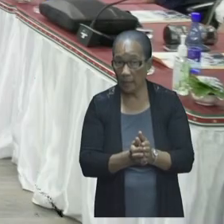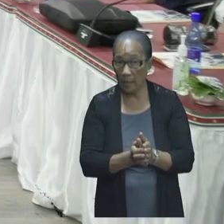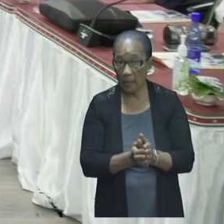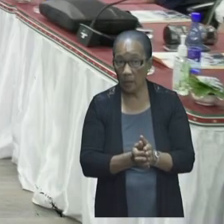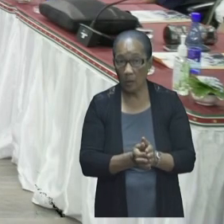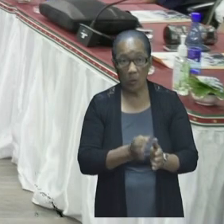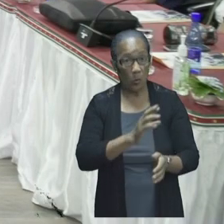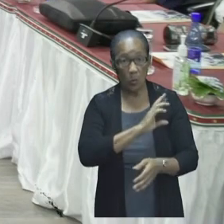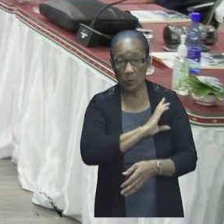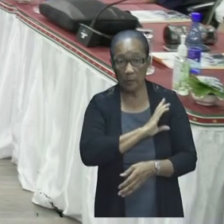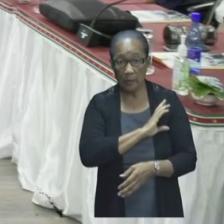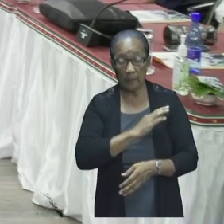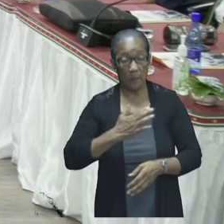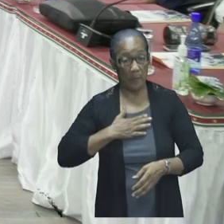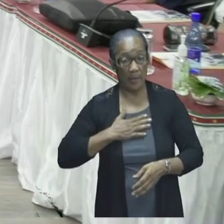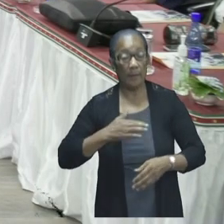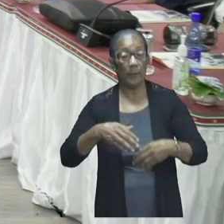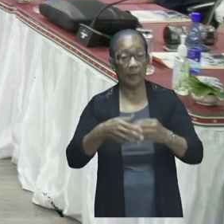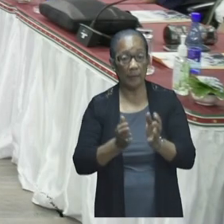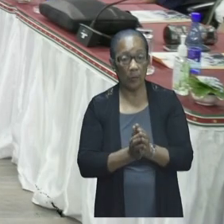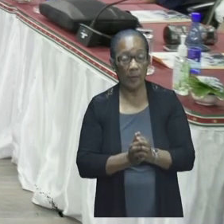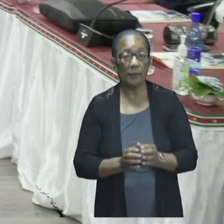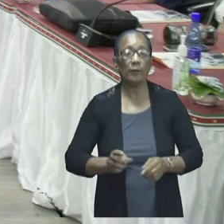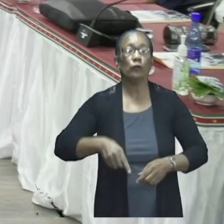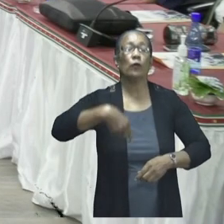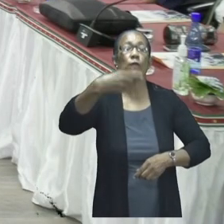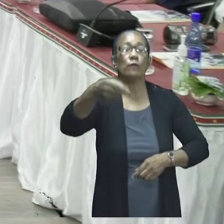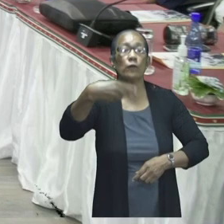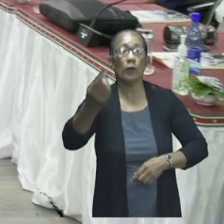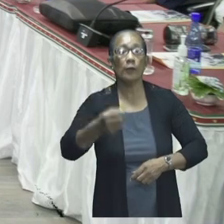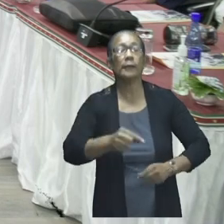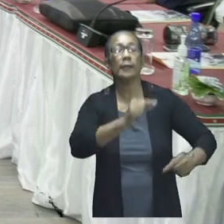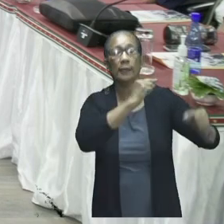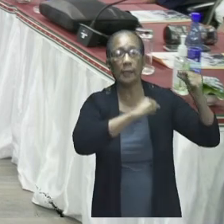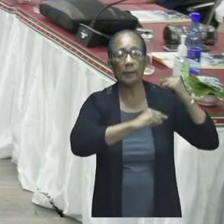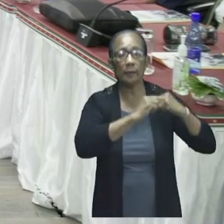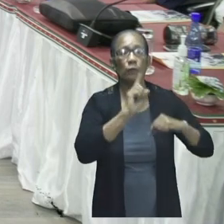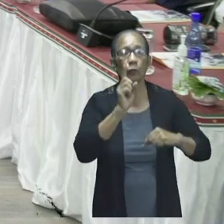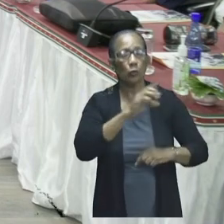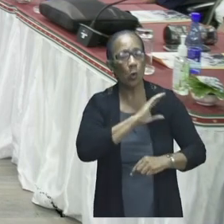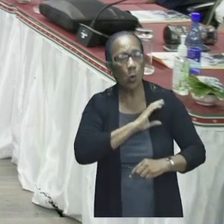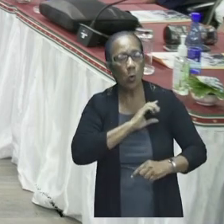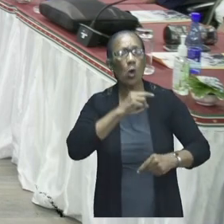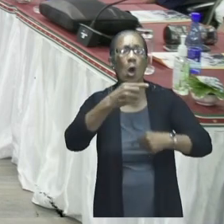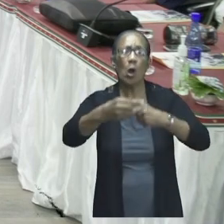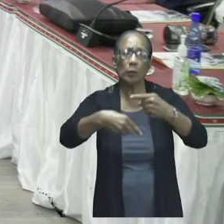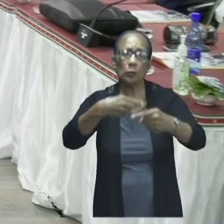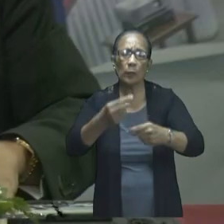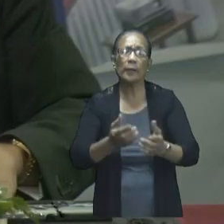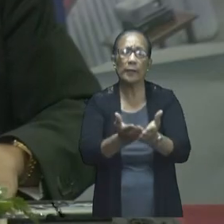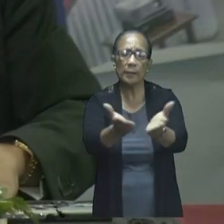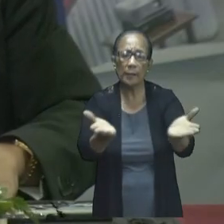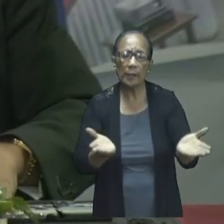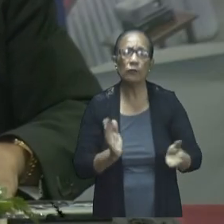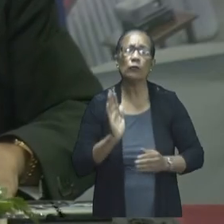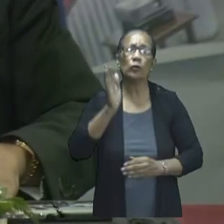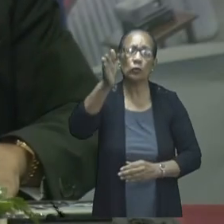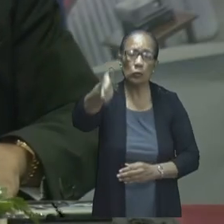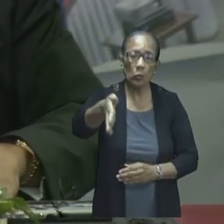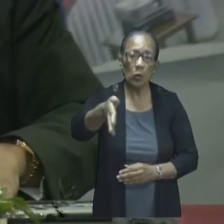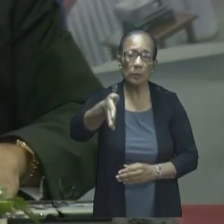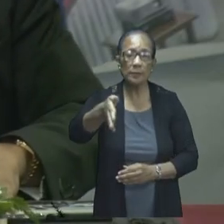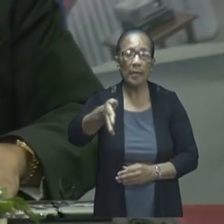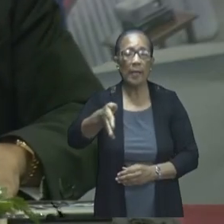volgende verkiezing wij zijn voor de volgende generatie dan moet je ook ontwikkeling brengen voor de toekomst en die